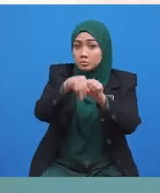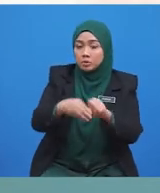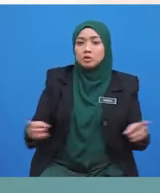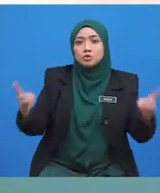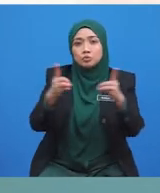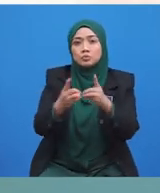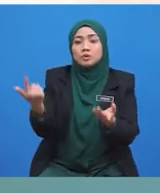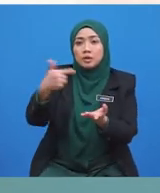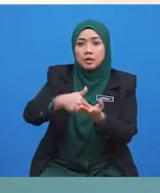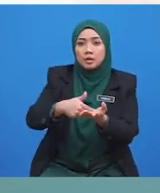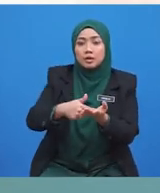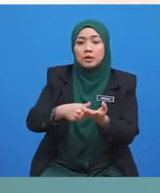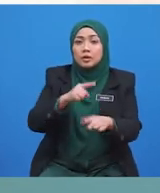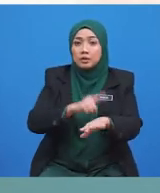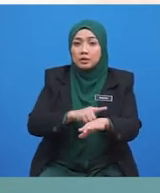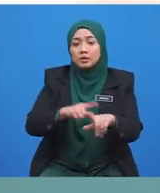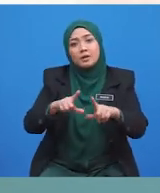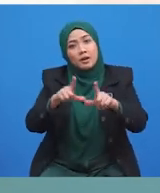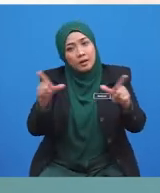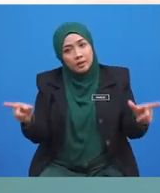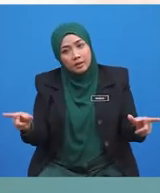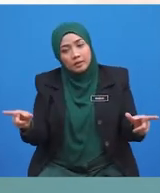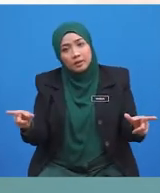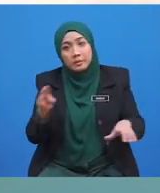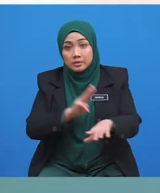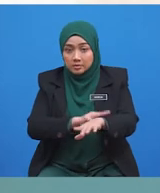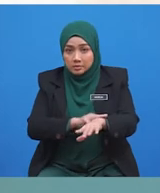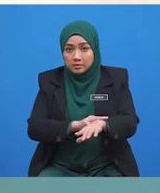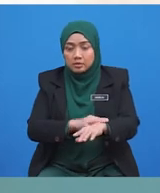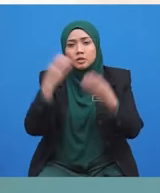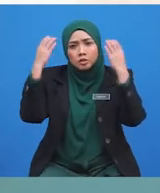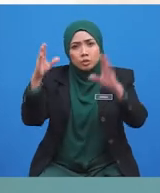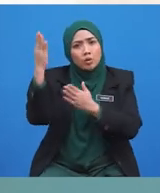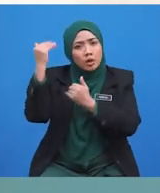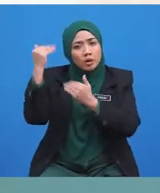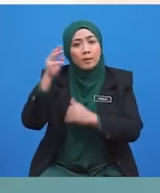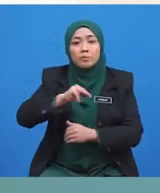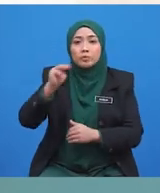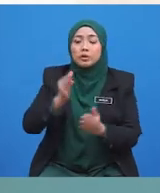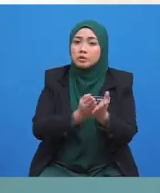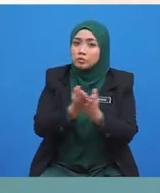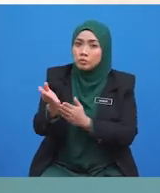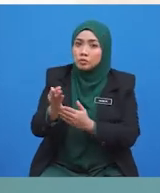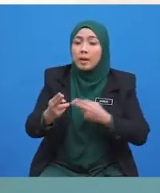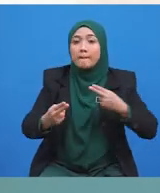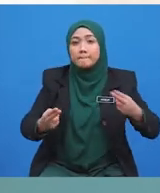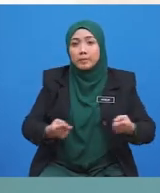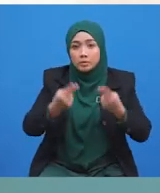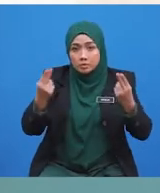Semoga bertemu lagi di lain ruangan. Cikgu harap murid-murid terus